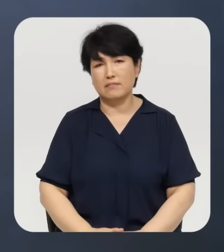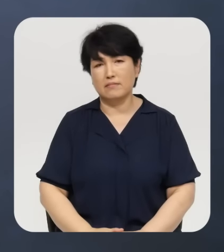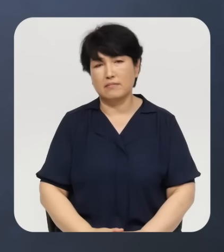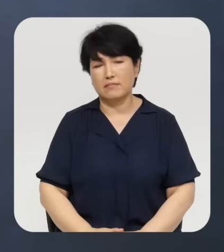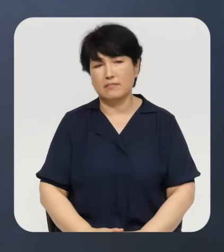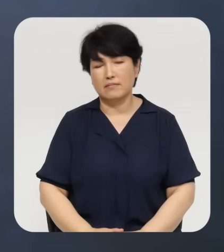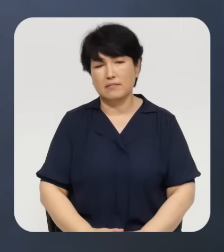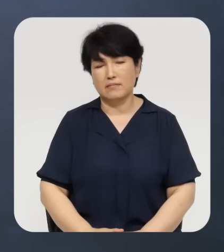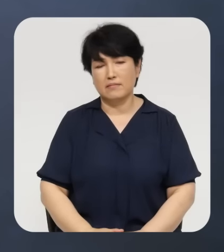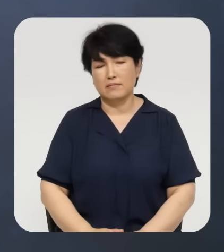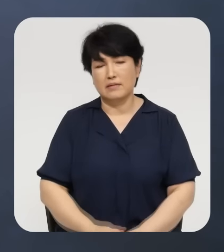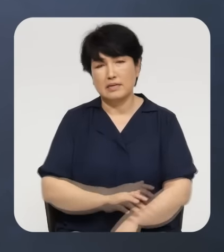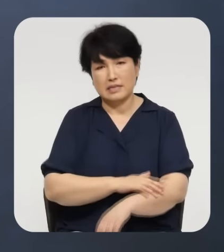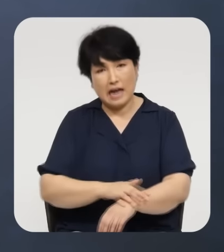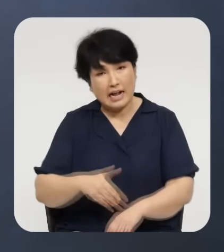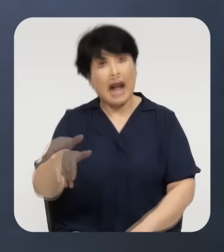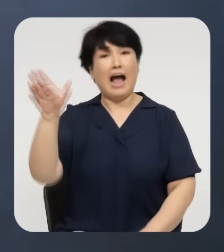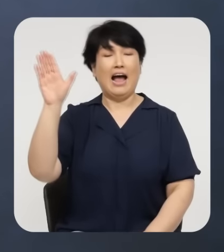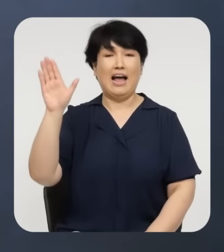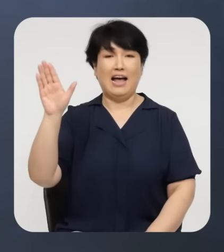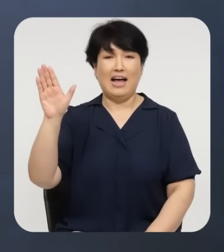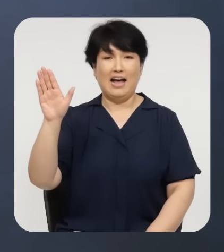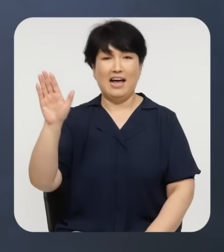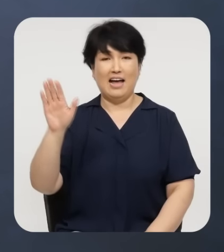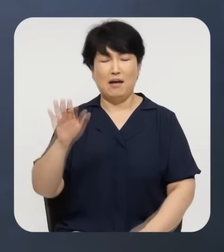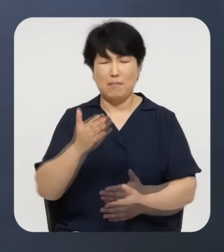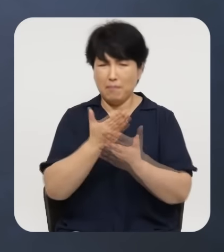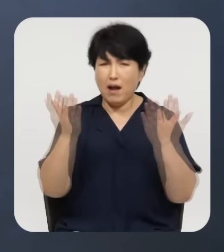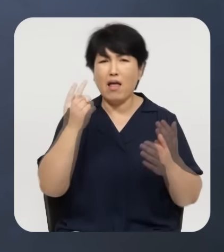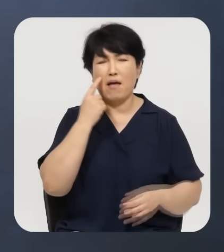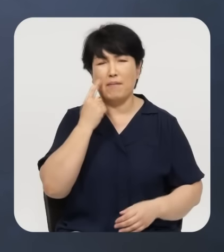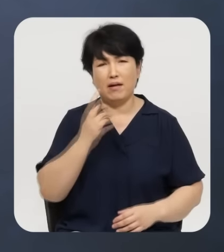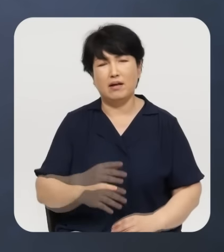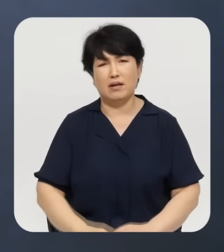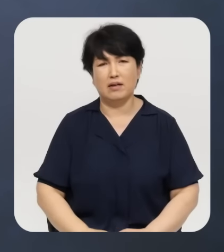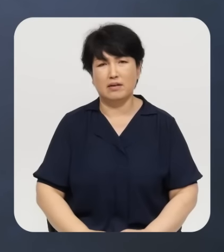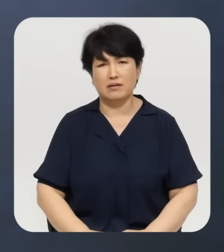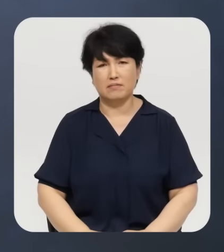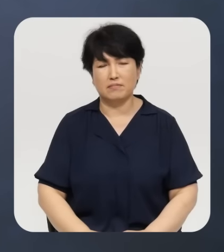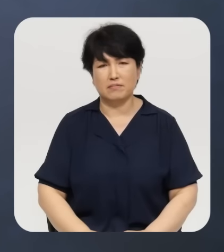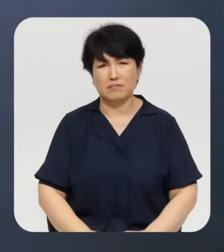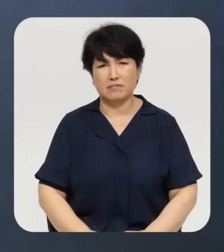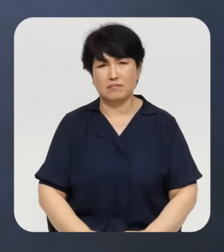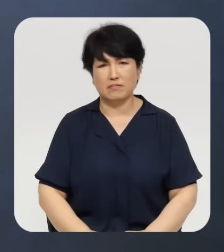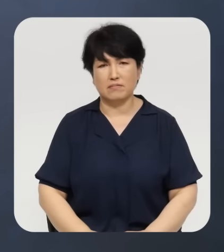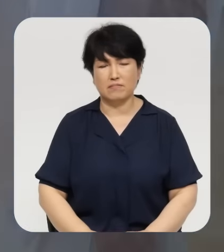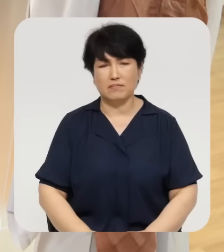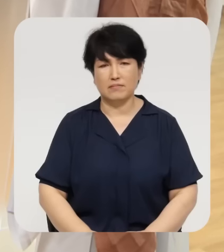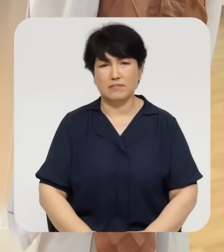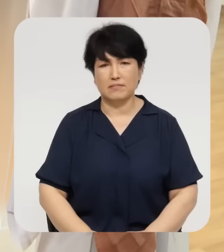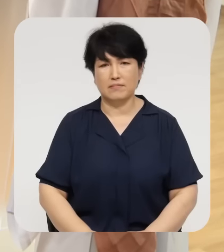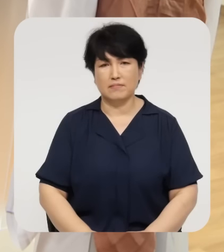그러지 말고 뒤끝이 딱 올라가야 돼. 잘 가 이렇게 딱 해봐요.